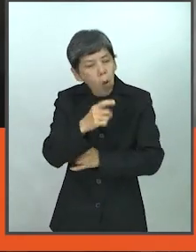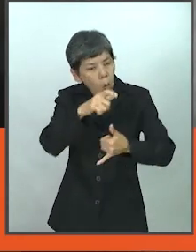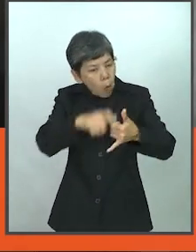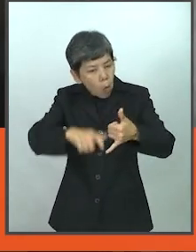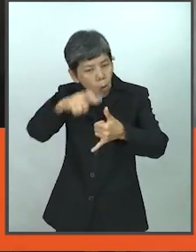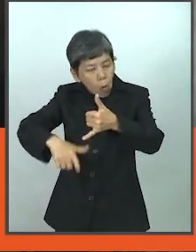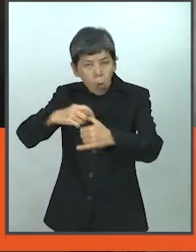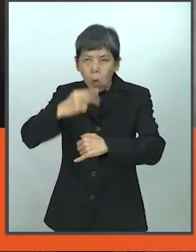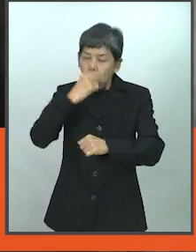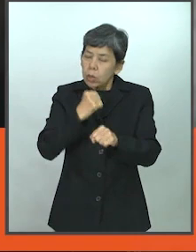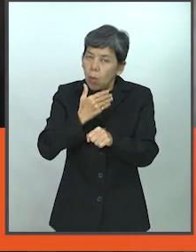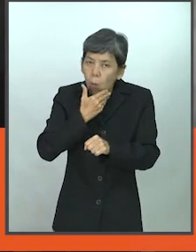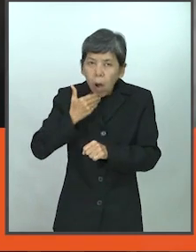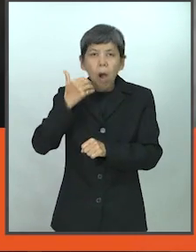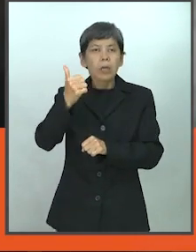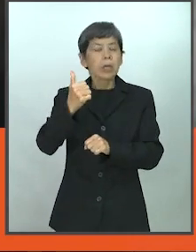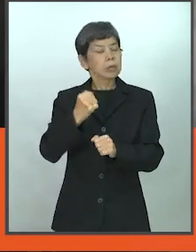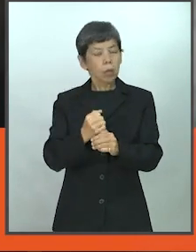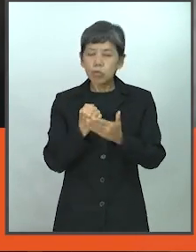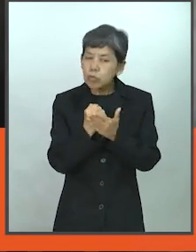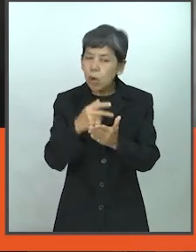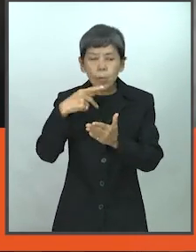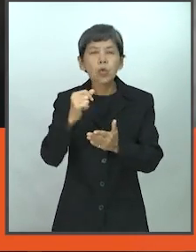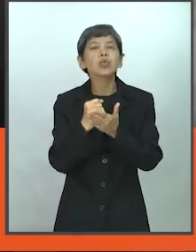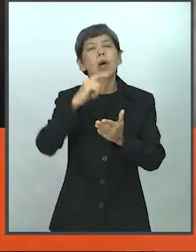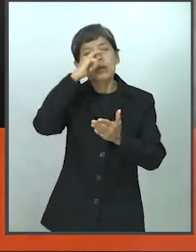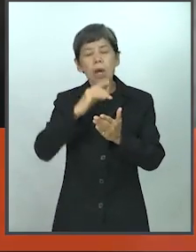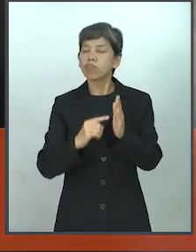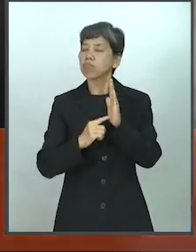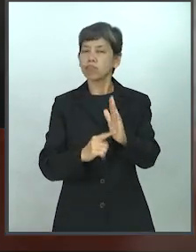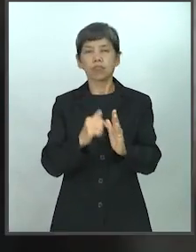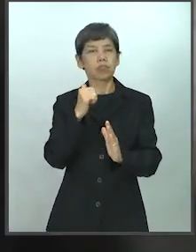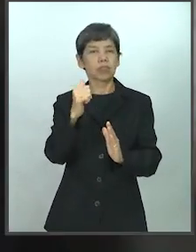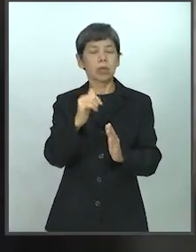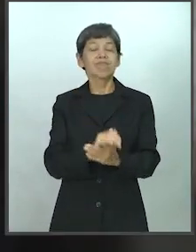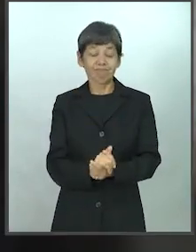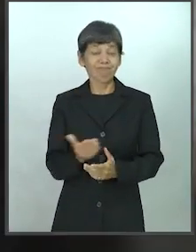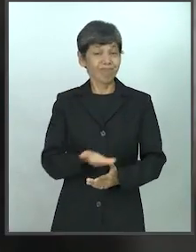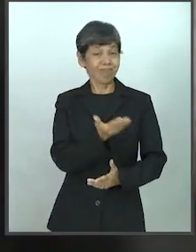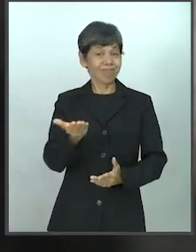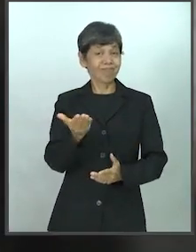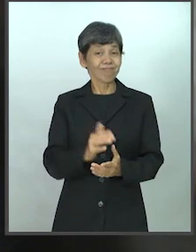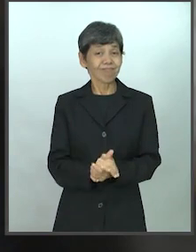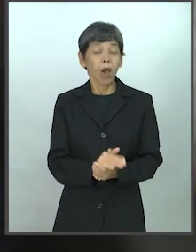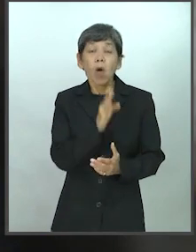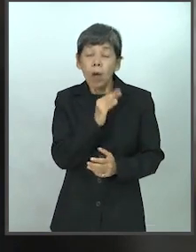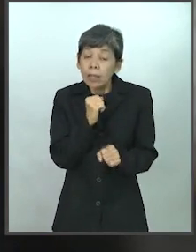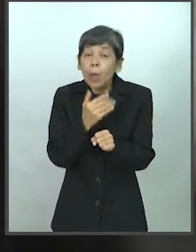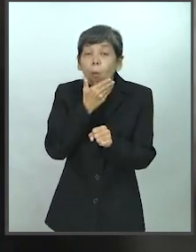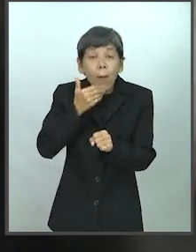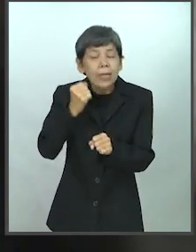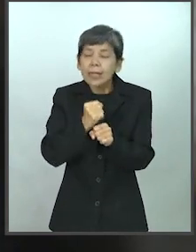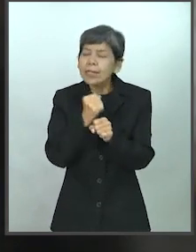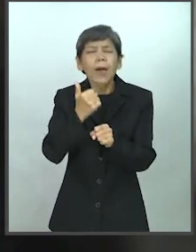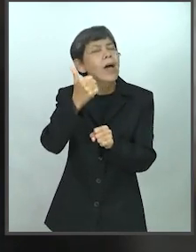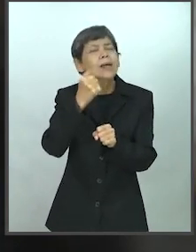อย่างนะครับสำหรับการทำความดีทำคุณประโยชน์เพื่อประเทศชาติแล้วก็เป็นแบบอย่างที่ดีนะฮะท่านผู้ชมที่อยู่ทางบ้านนะครับถ้าอยากทำความดีฮะทำ